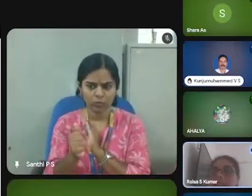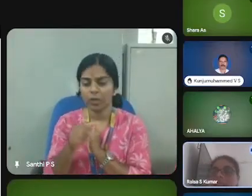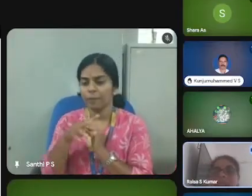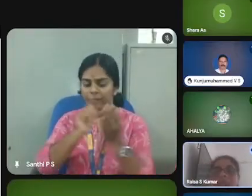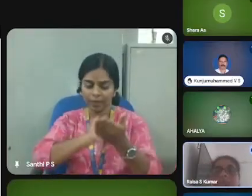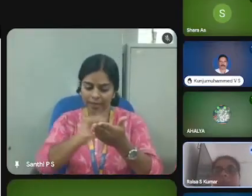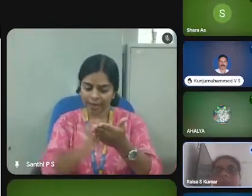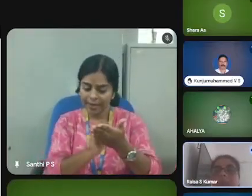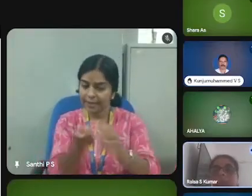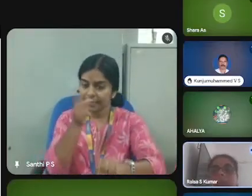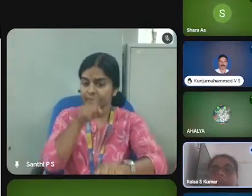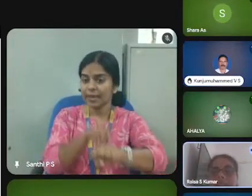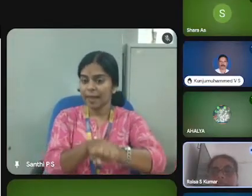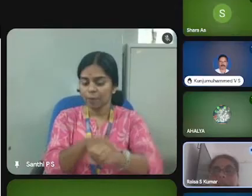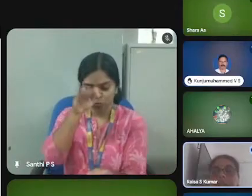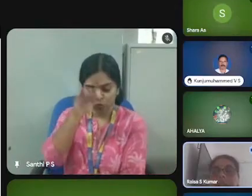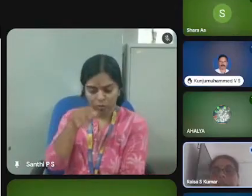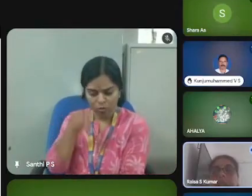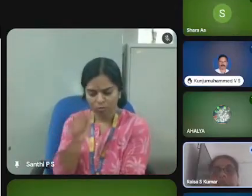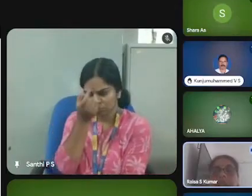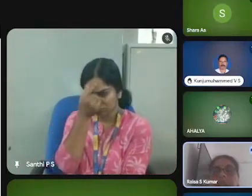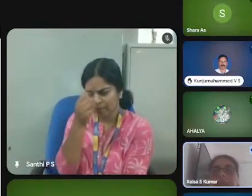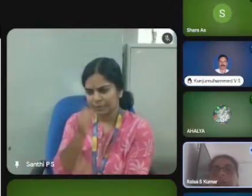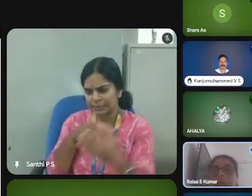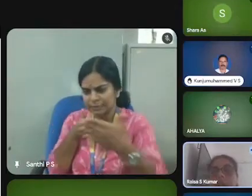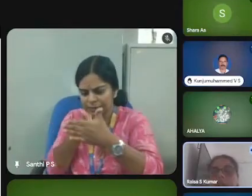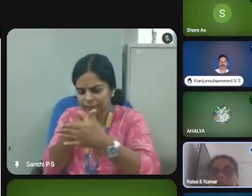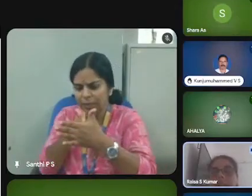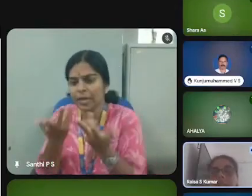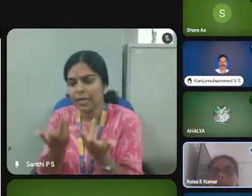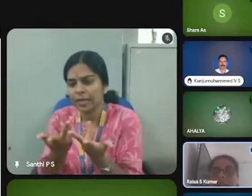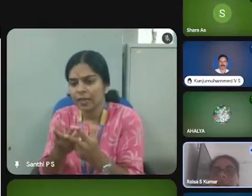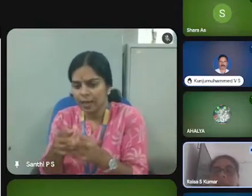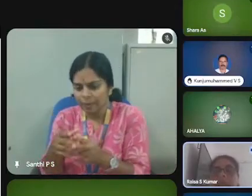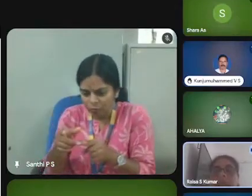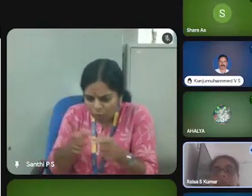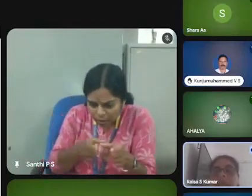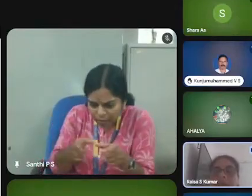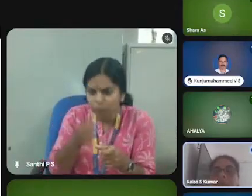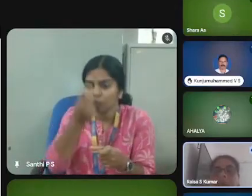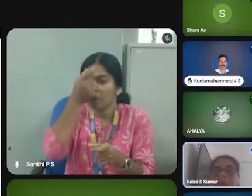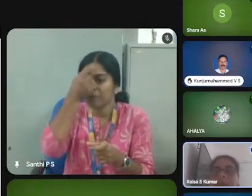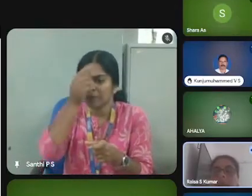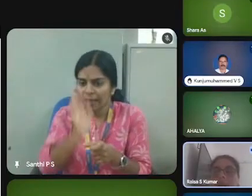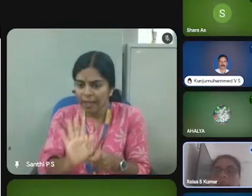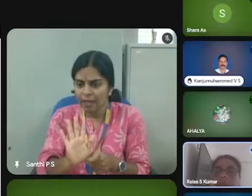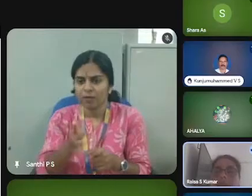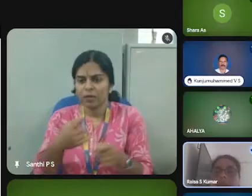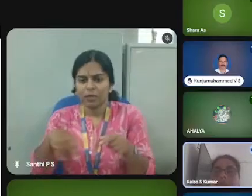റൈറ്റിംഗ് ചെയ്യുന്ന സമയത്ത് കുട്ടിക്ക് എന്തൊക്കെ പ്രശ്നങ്ങൾ വരുന്നുണ്ടെന്ന് നോക്കണം. എന്തെങ്കിലും കോർഡിനേഷൻ ഇഷ്യൂസോ അല്ലെങ്കിൽ ഒരു